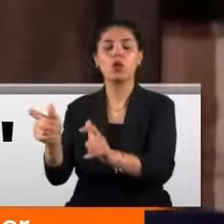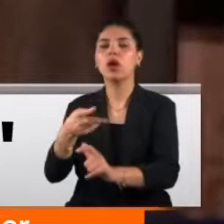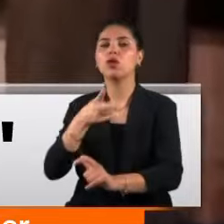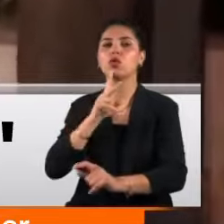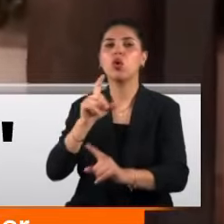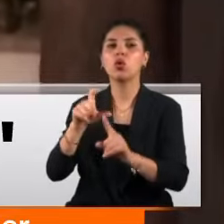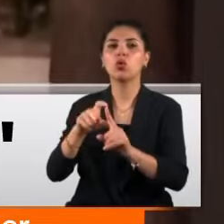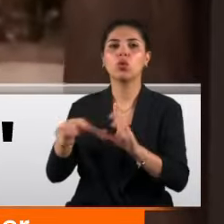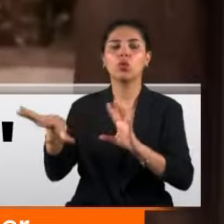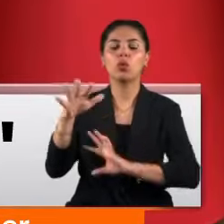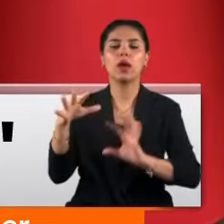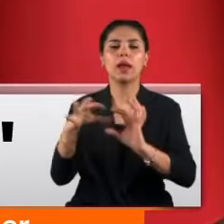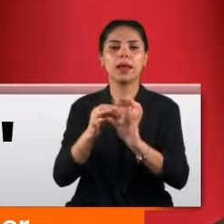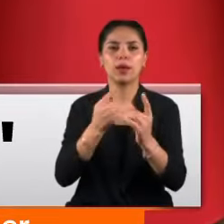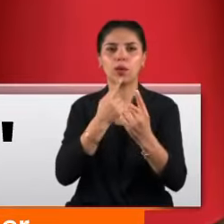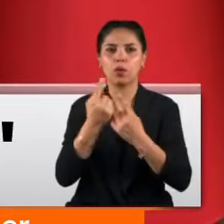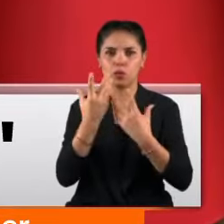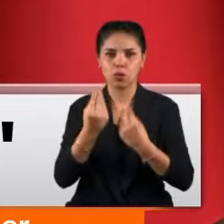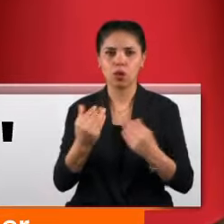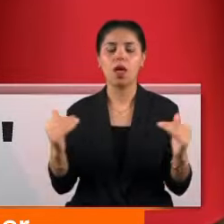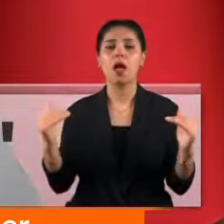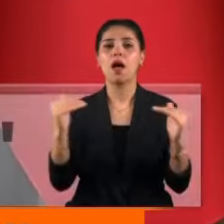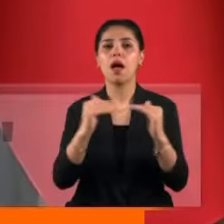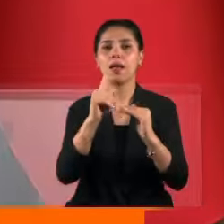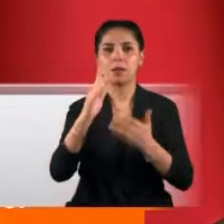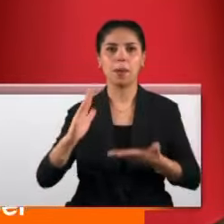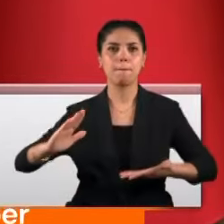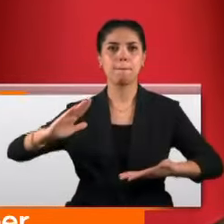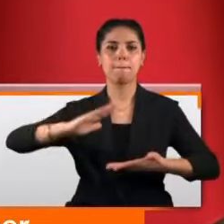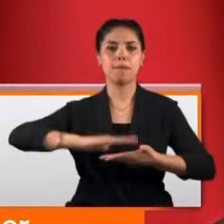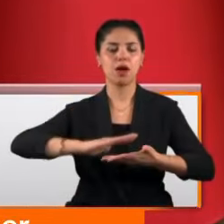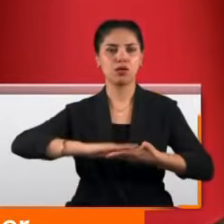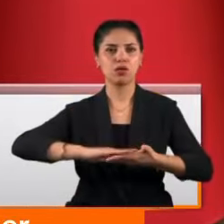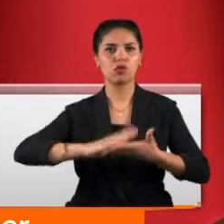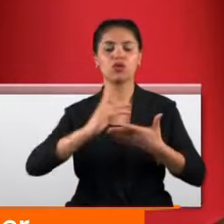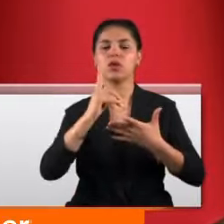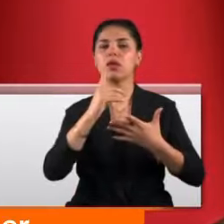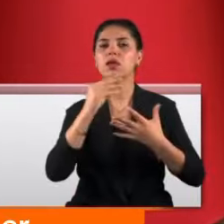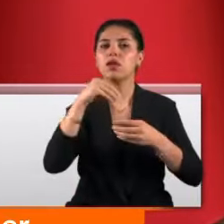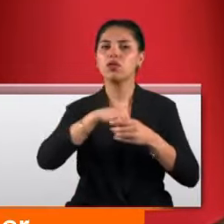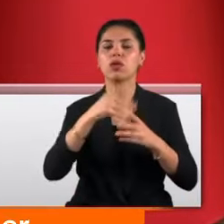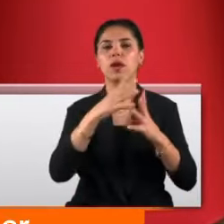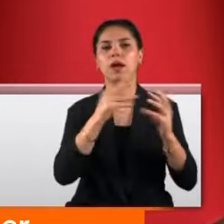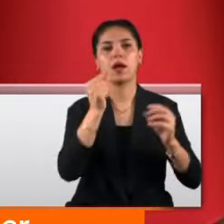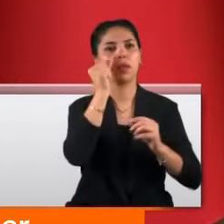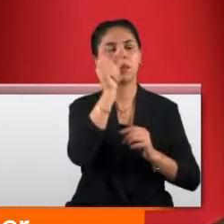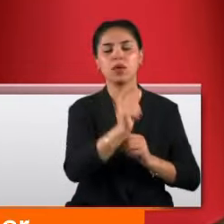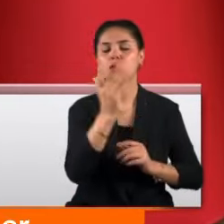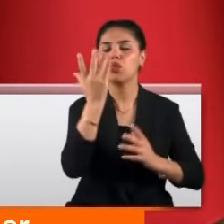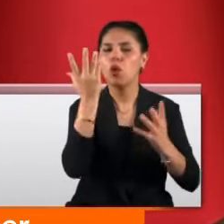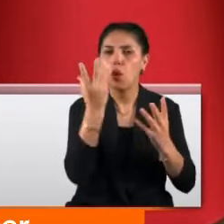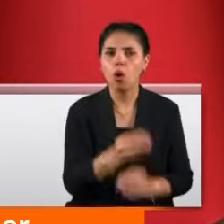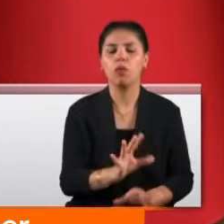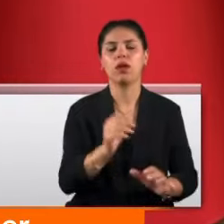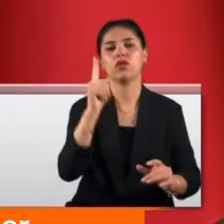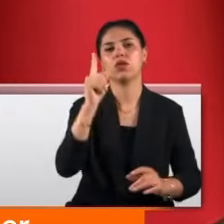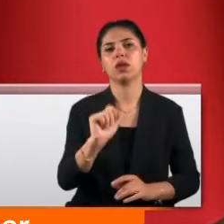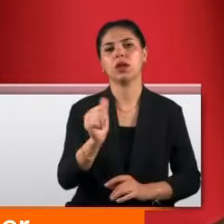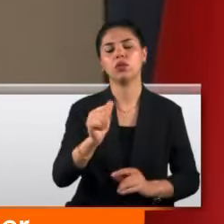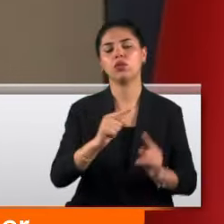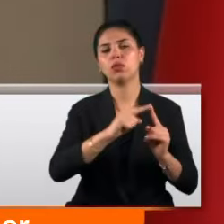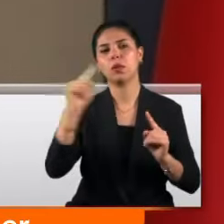kritik başlıklarından olacak. Adil bir barışın kaybedeninin olmayacağını ilk günden beri